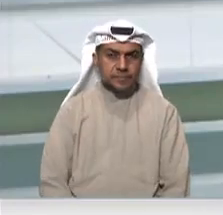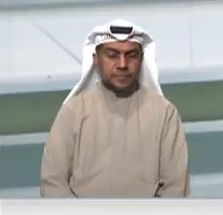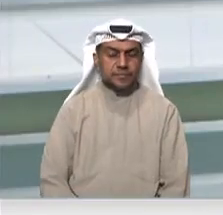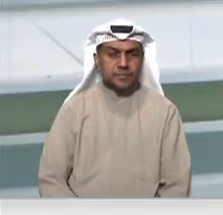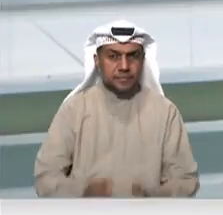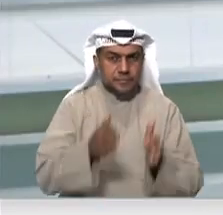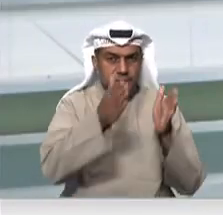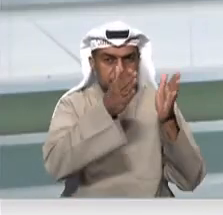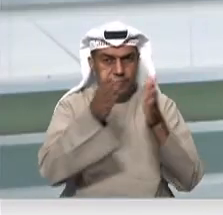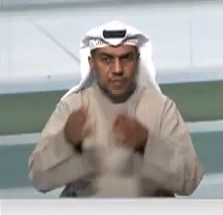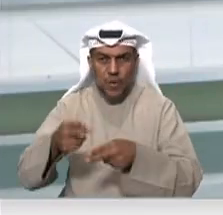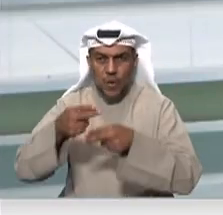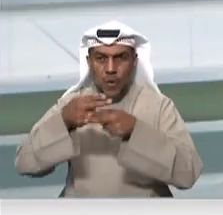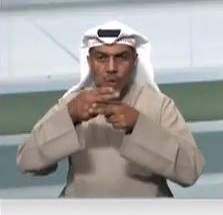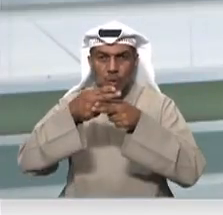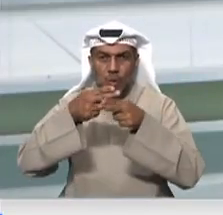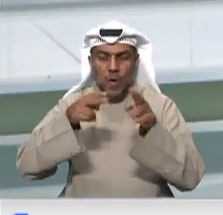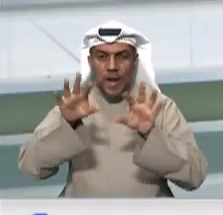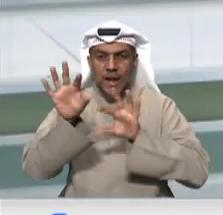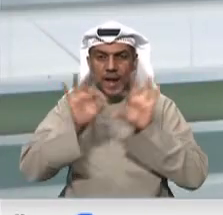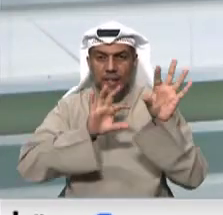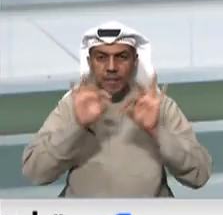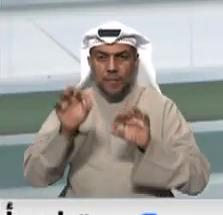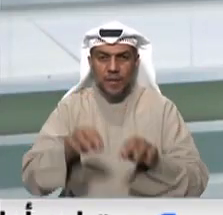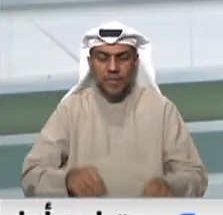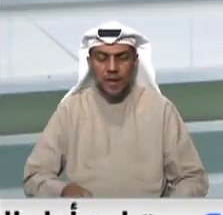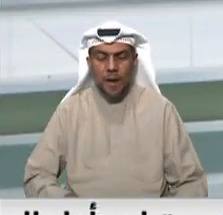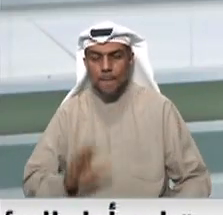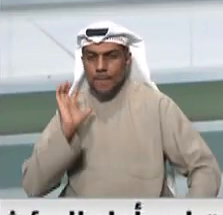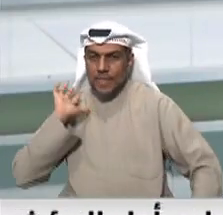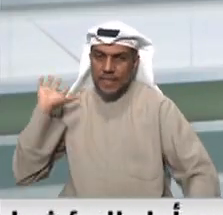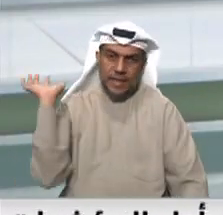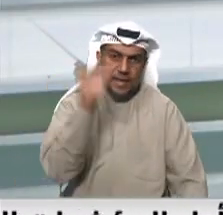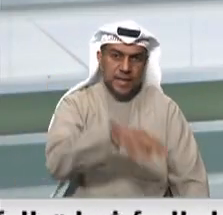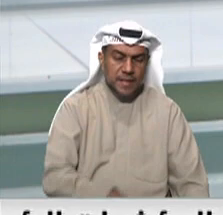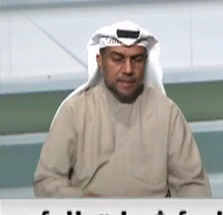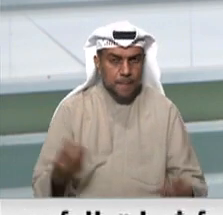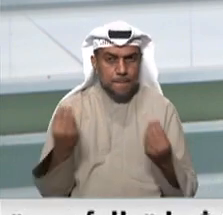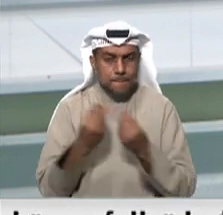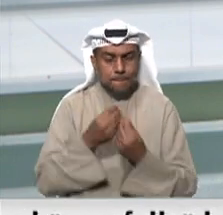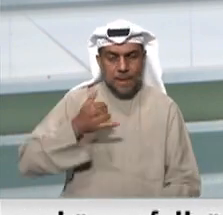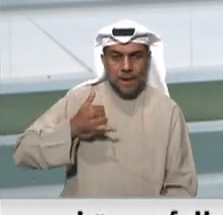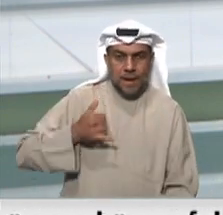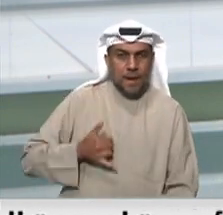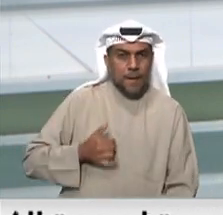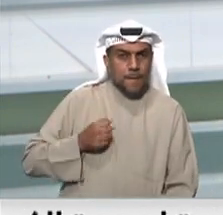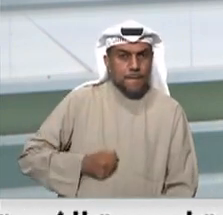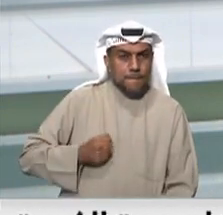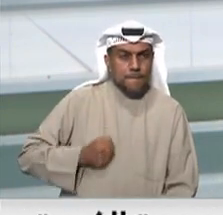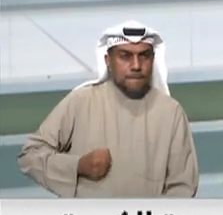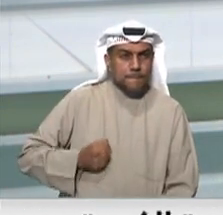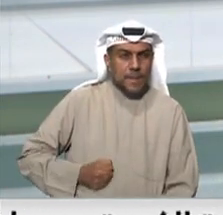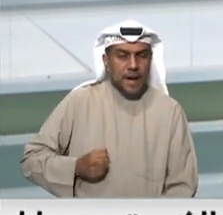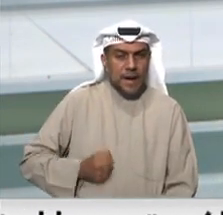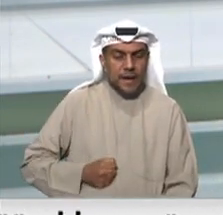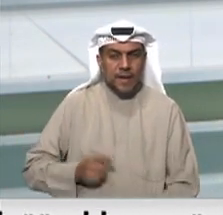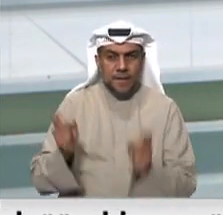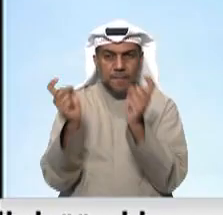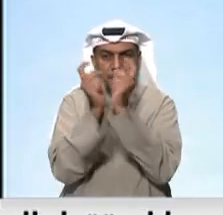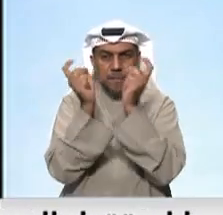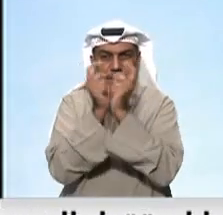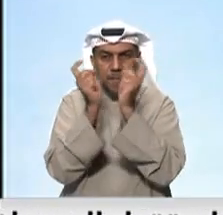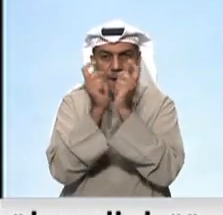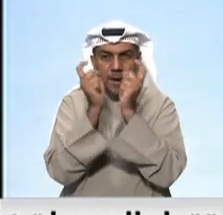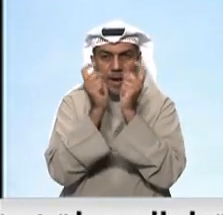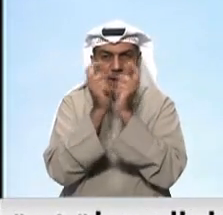يلتقي منتخبنا الوطني لكره اليد في السابعه مساء اليوم بشقيقه المنتخب البحريني ضمن منافسات الجوله الاولى للمجموعه